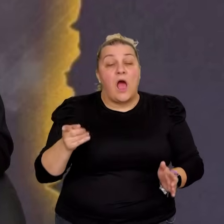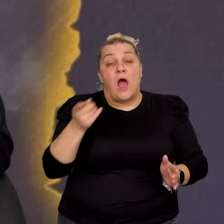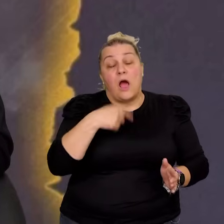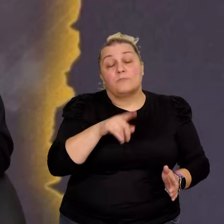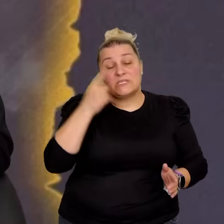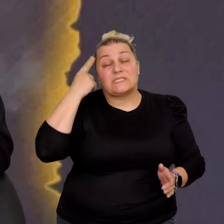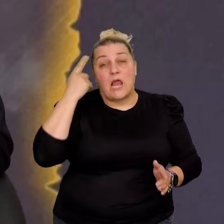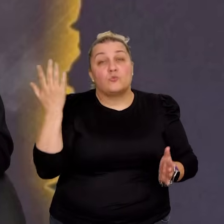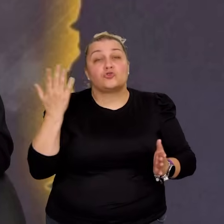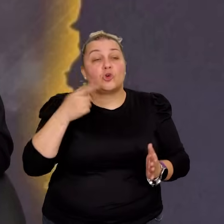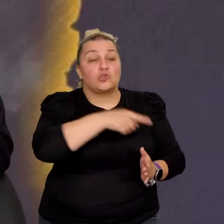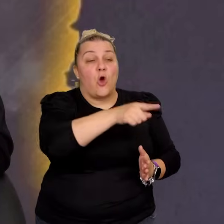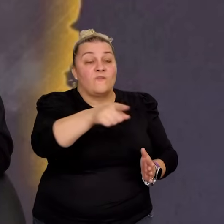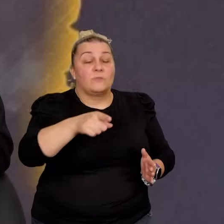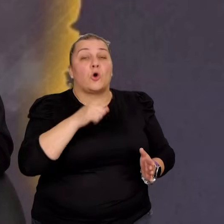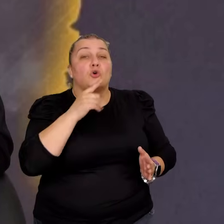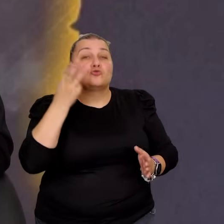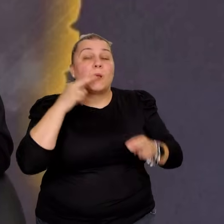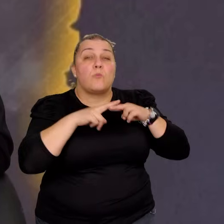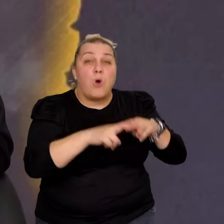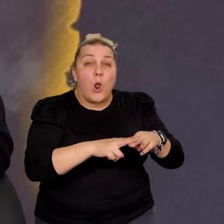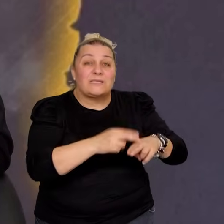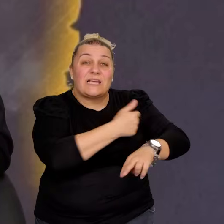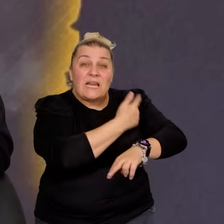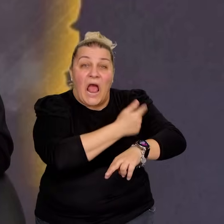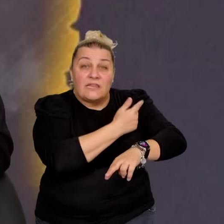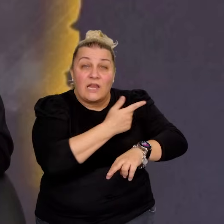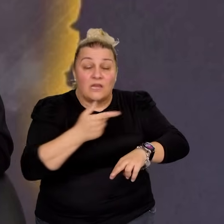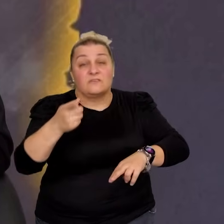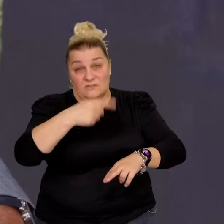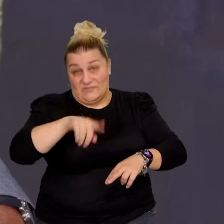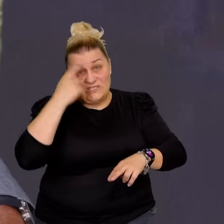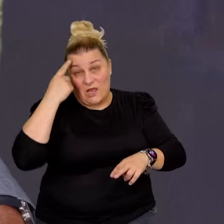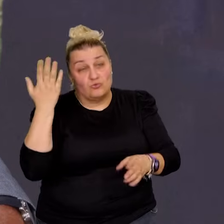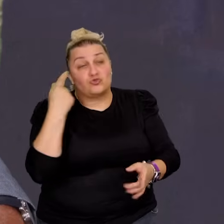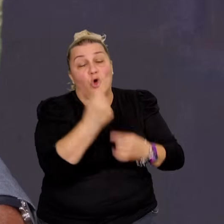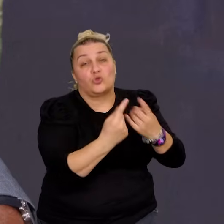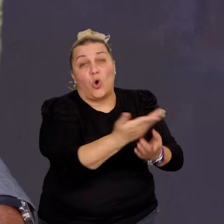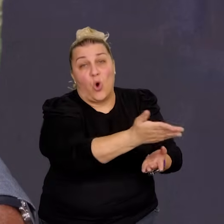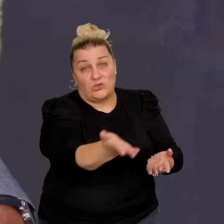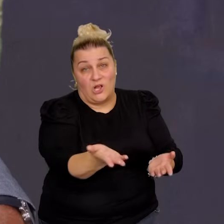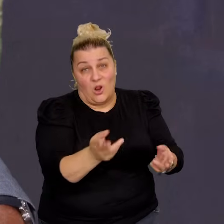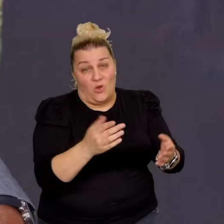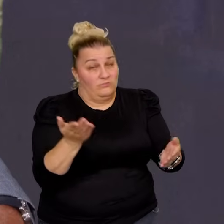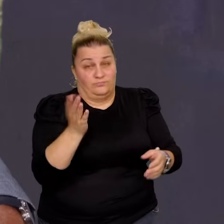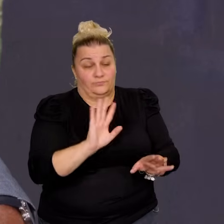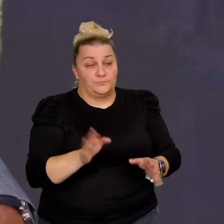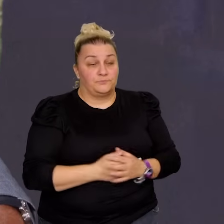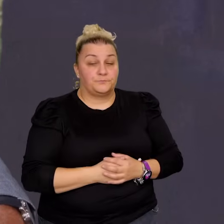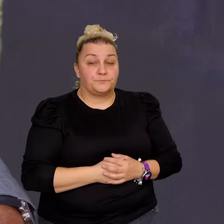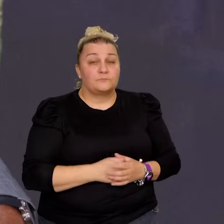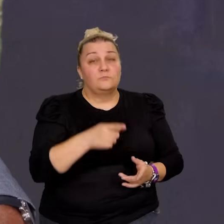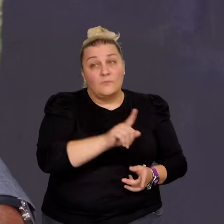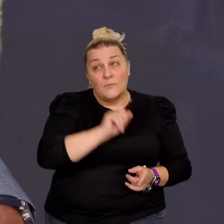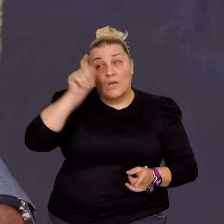nažalost znamo što se dogodilo s ranjenicima iz bolnice. Kako su, pod navodne znakove, kakav je bio taj svečani